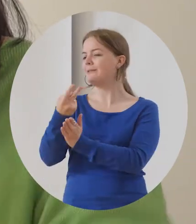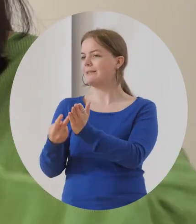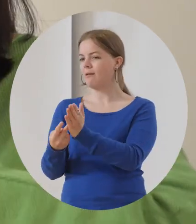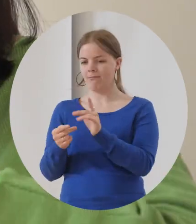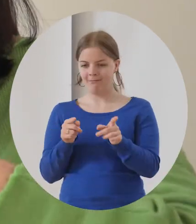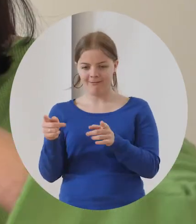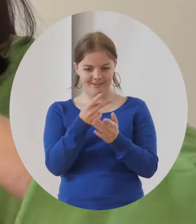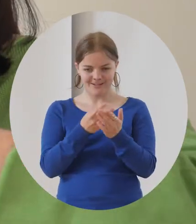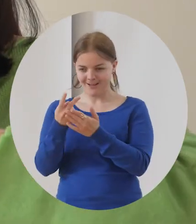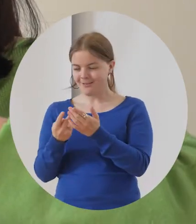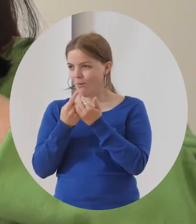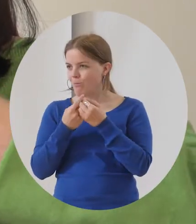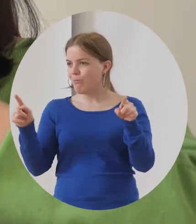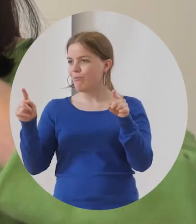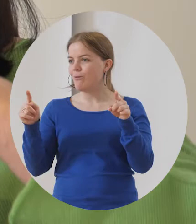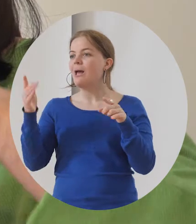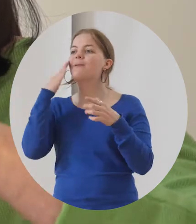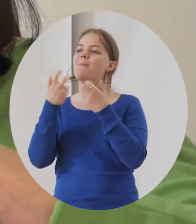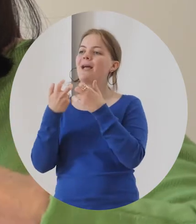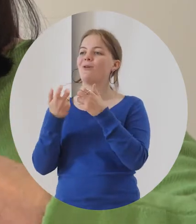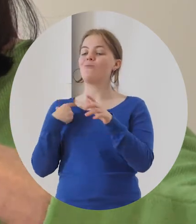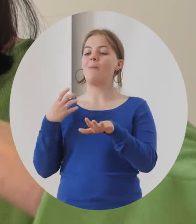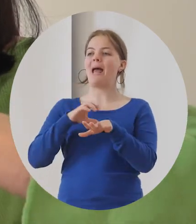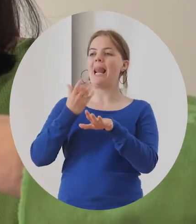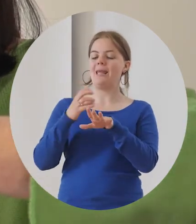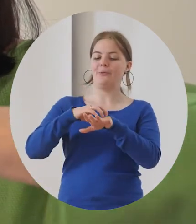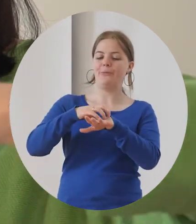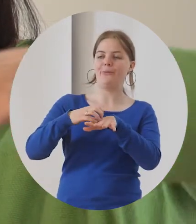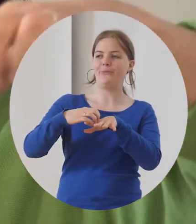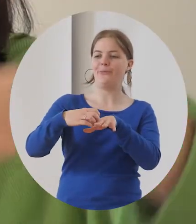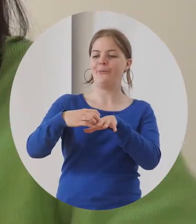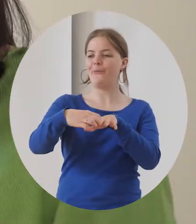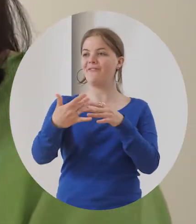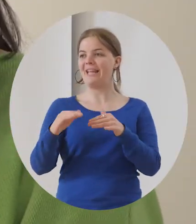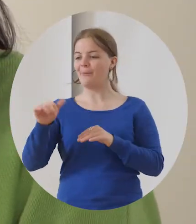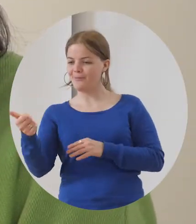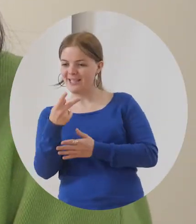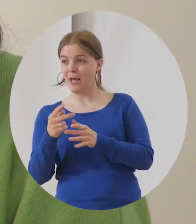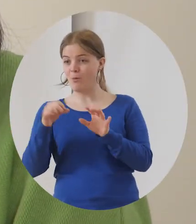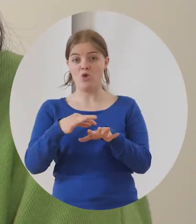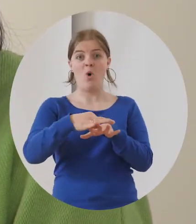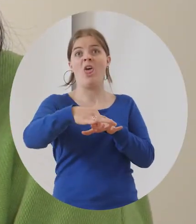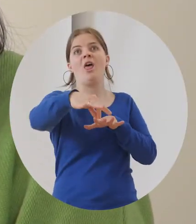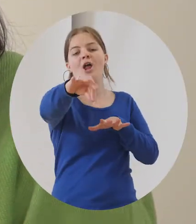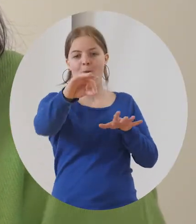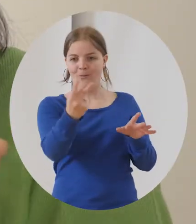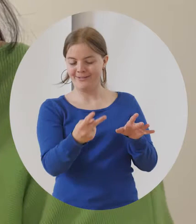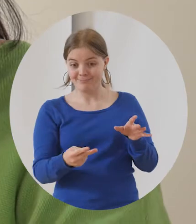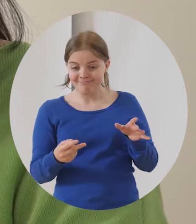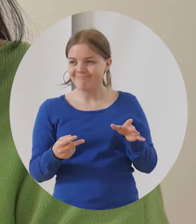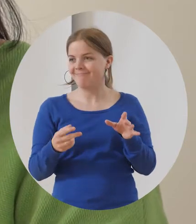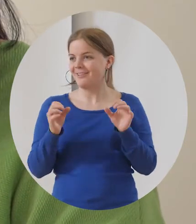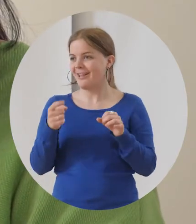si par exemple on a passé une balle sur les doigts, ils peuvent se dessiner avec de très longs doigts. Donc il y a quelque chose quand même qui s'inscrit dans